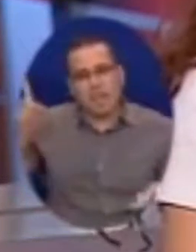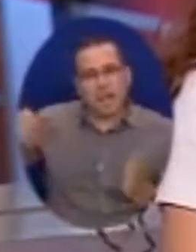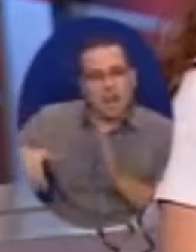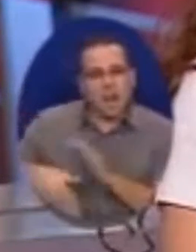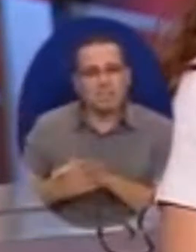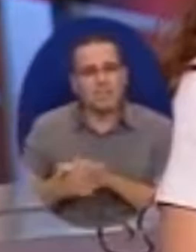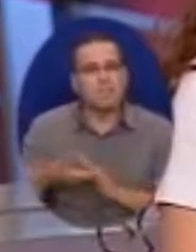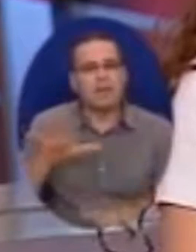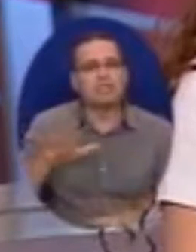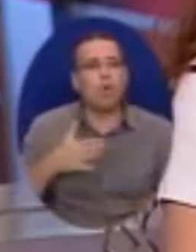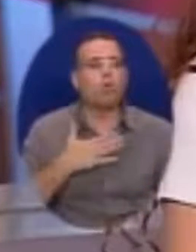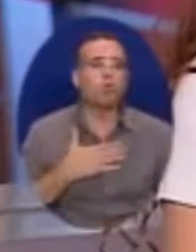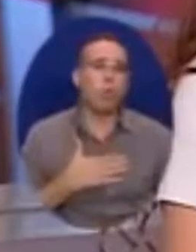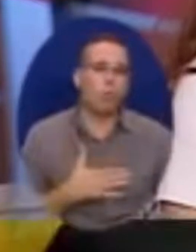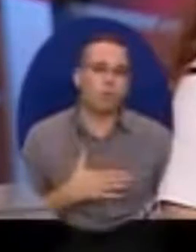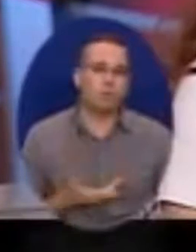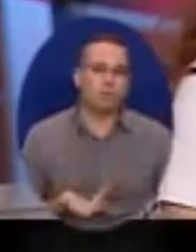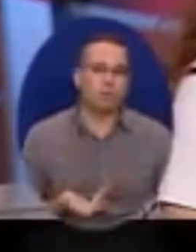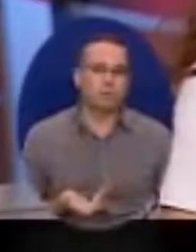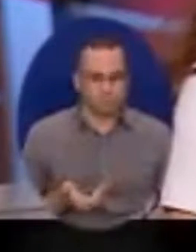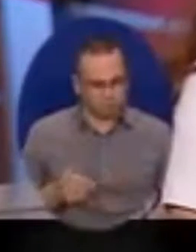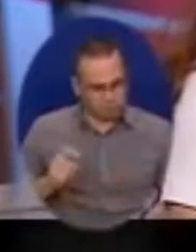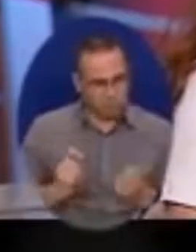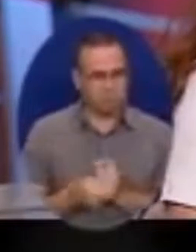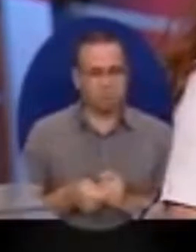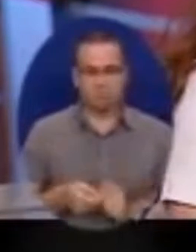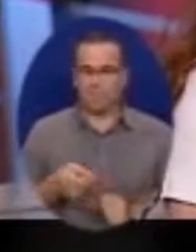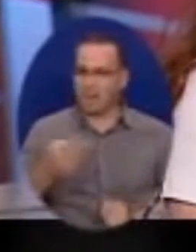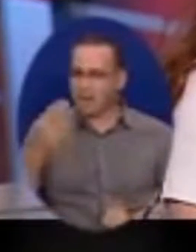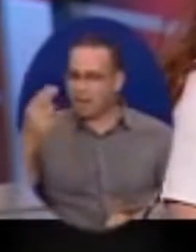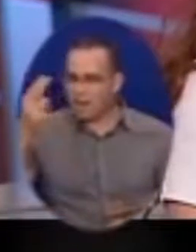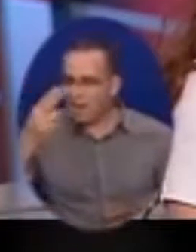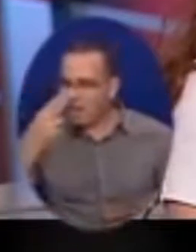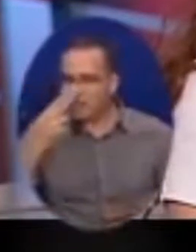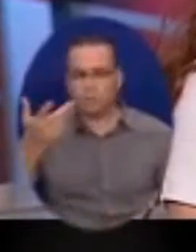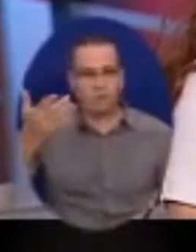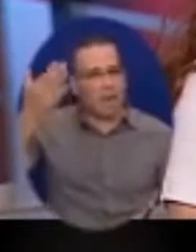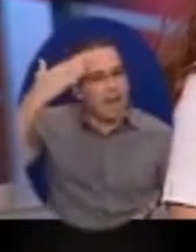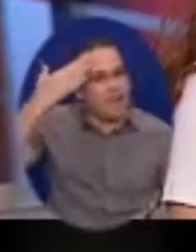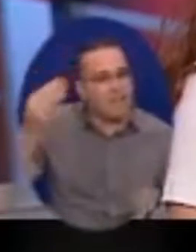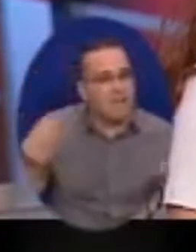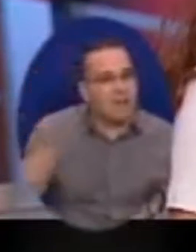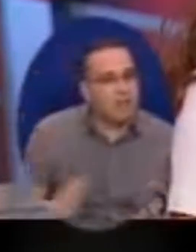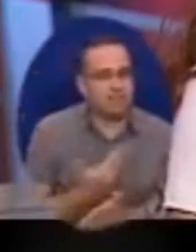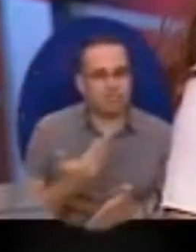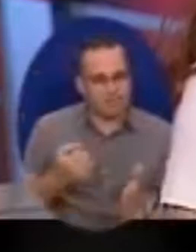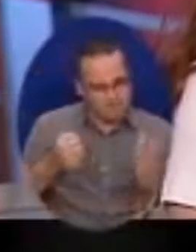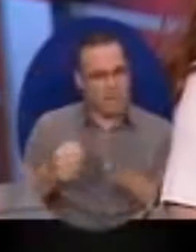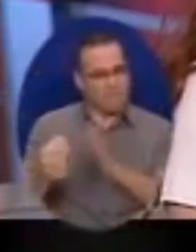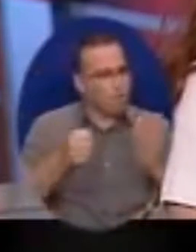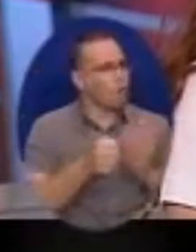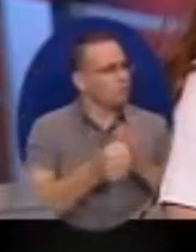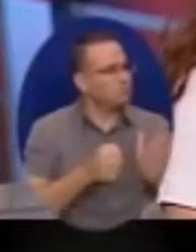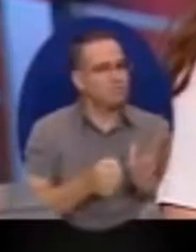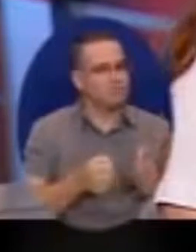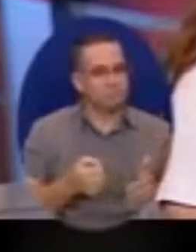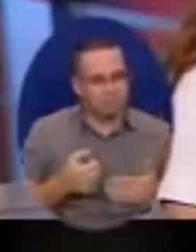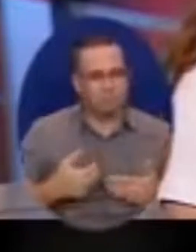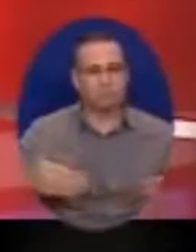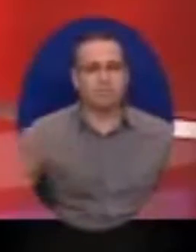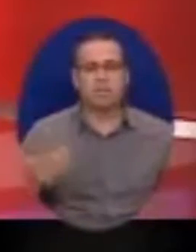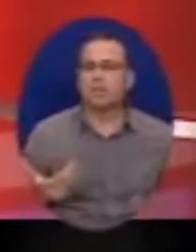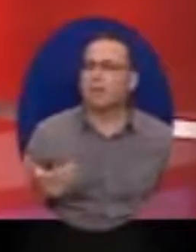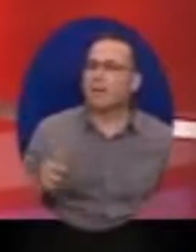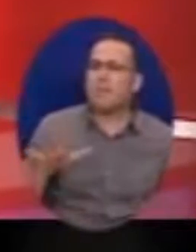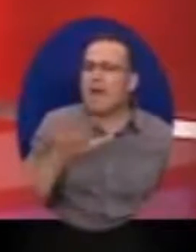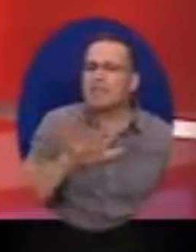מהאזור נוחות, להכיר עוד דברים חדשים. ולפרוץ, להתחיל לפרוץ החוצה, להבין... מה זאת אומרת, אזור